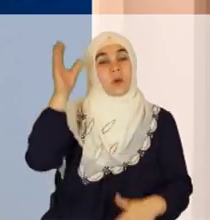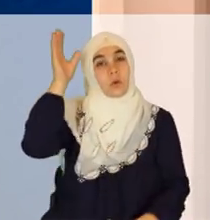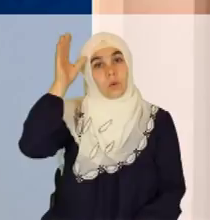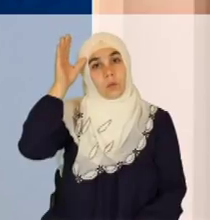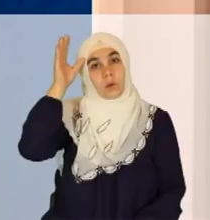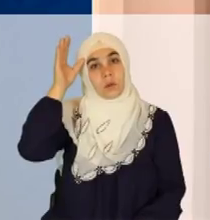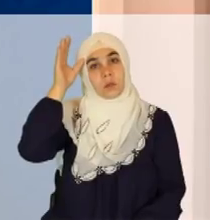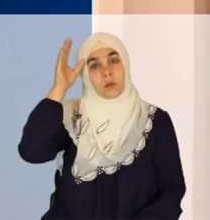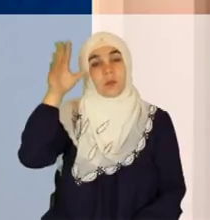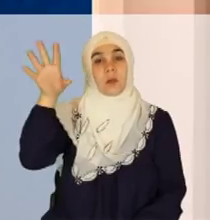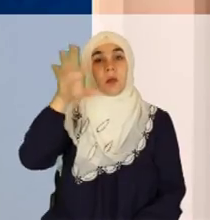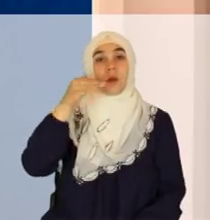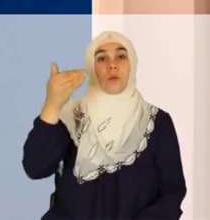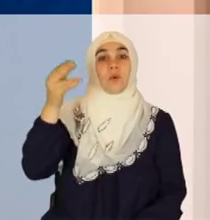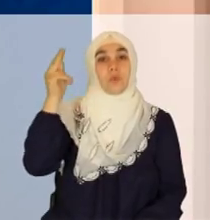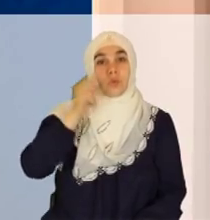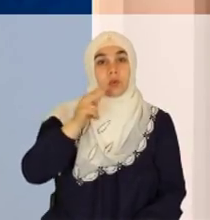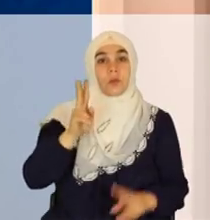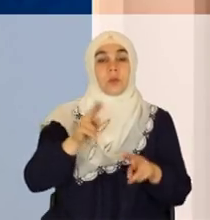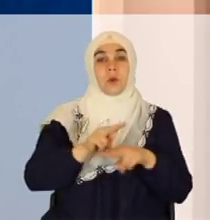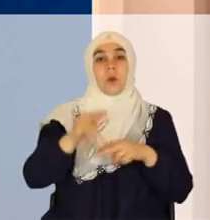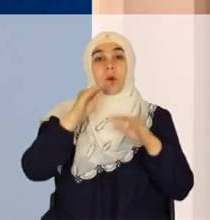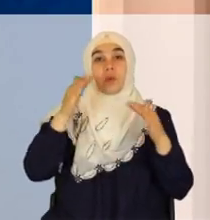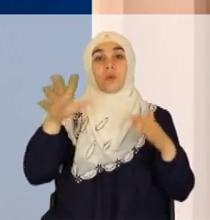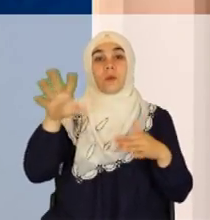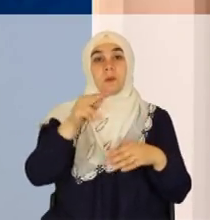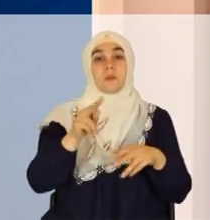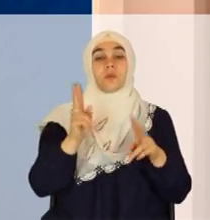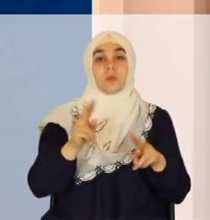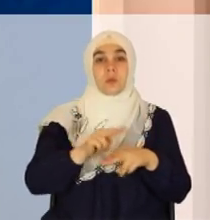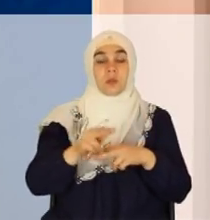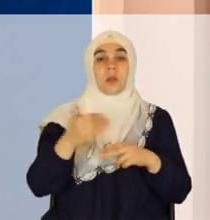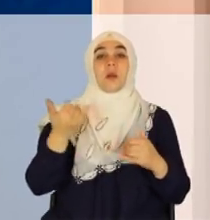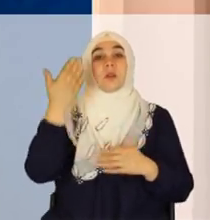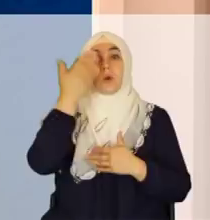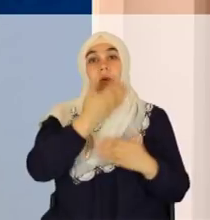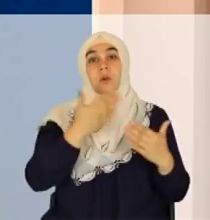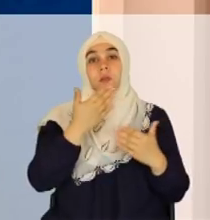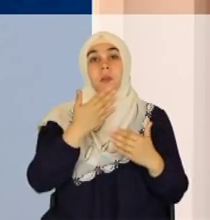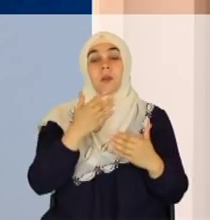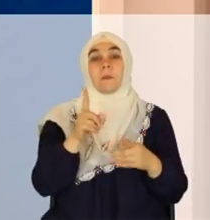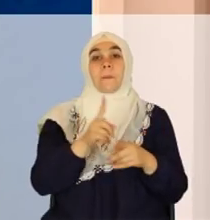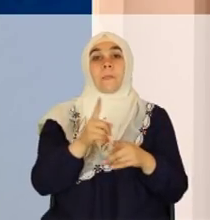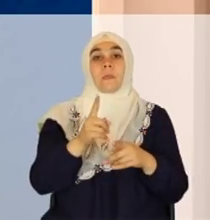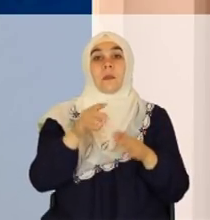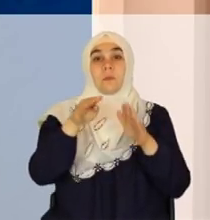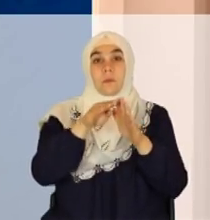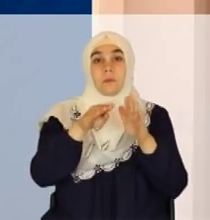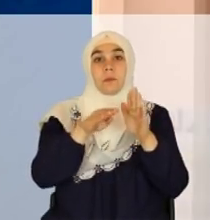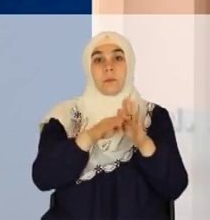Ulemalarımız, meşayihlerimiz, ruhi terbiye ustazları taharatının bir nece kısımdan ibaret